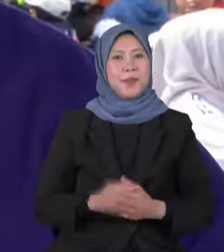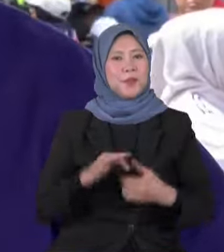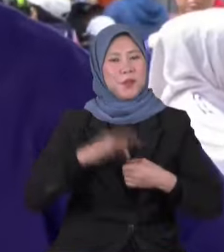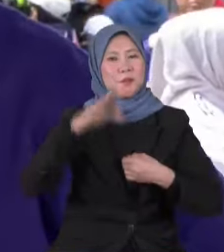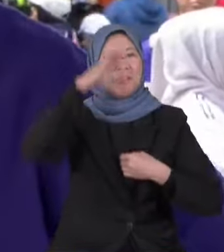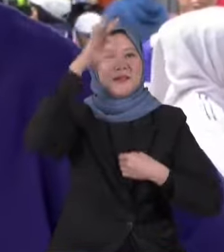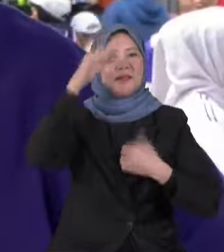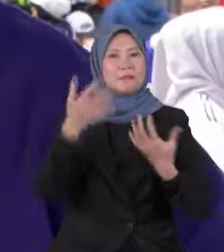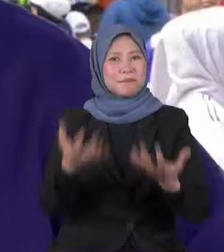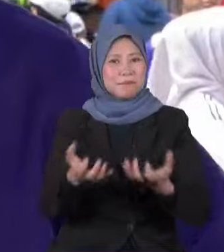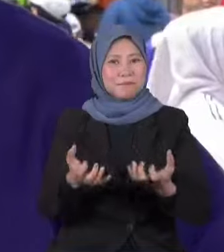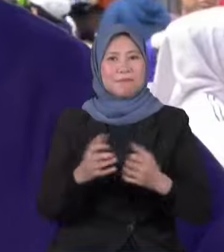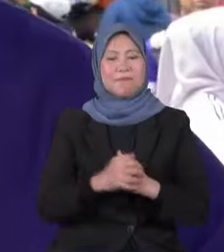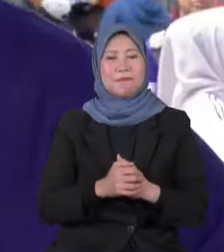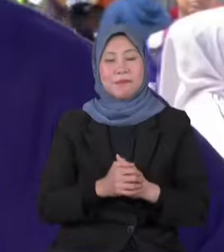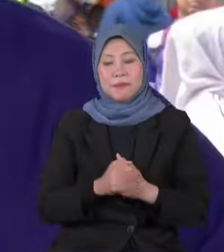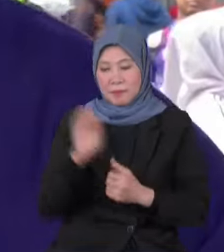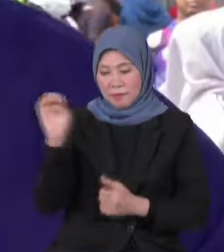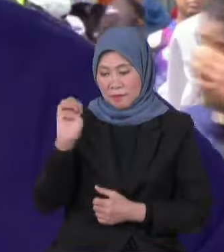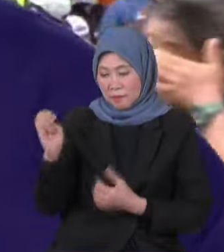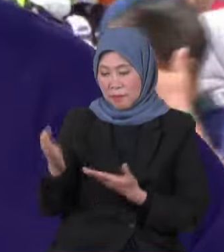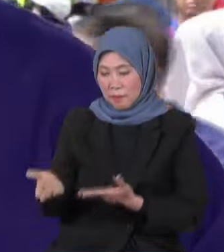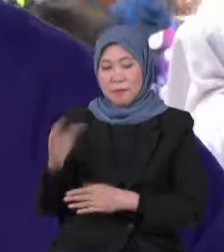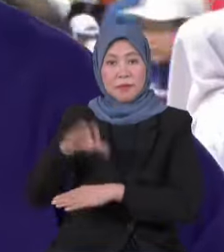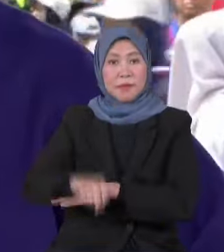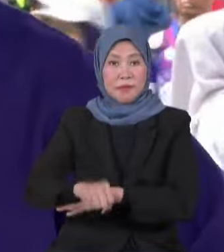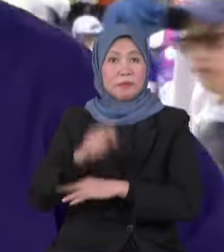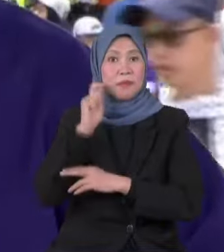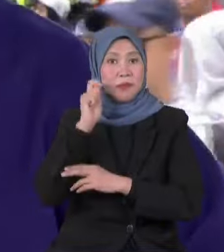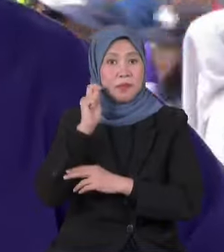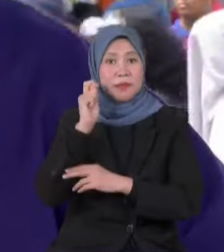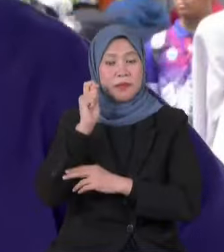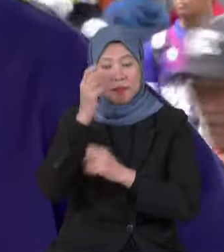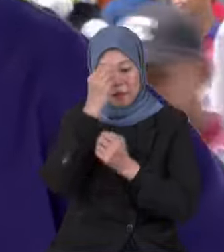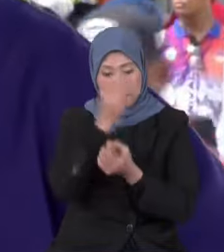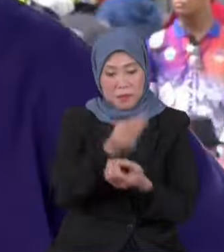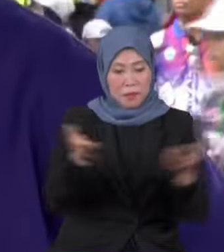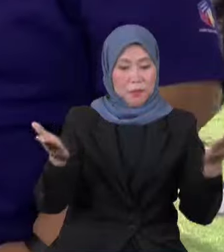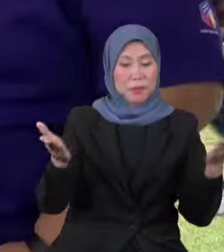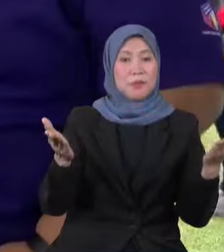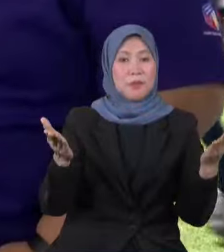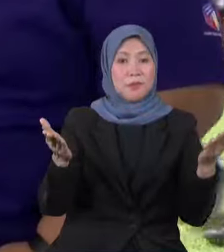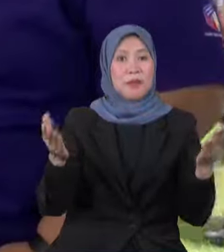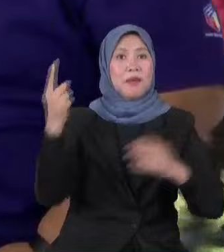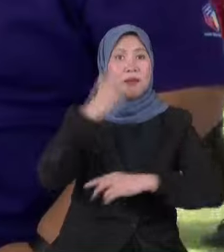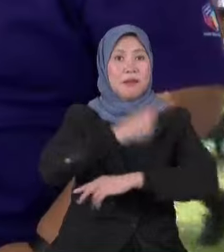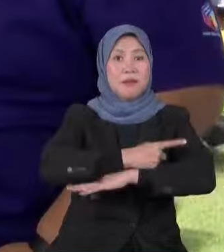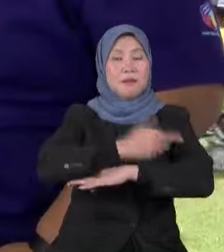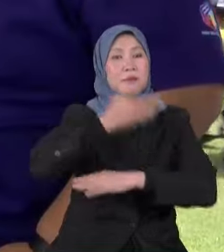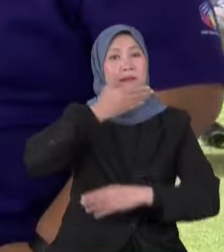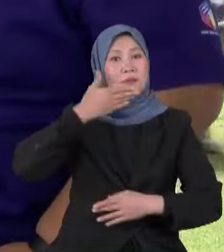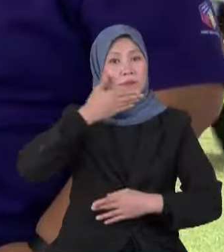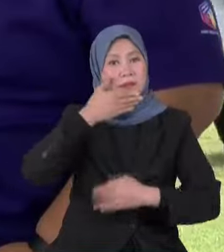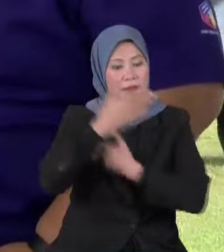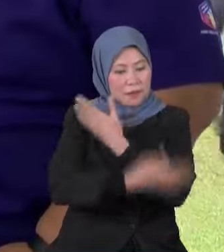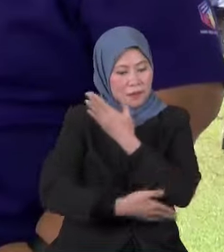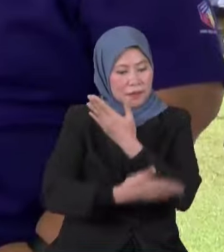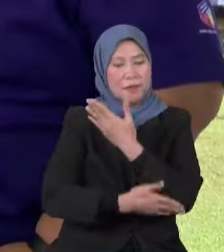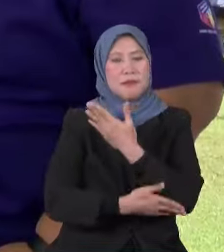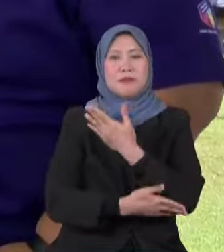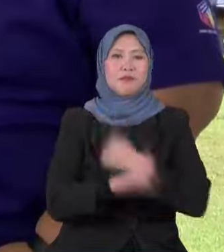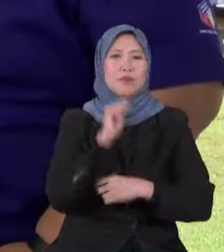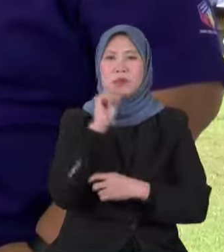yang kita mahukan ya. Dan juga Encik Uzaini, malam tadi kita nak beritahu kepada umum bahawa Hari Belia Negara bukan semata-mata untuk